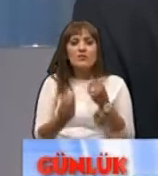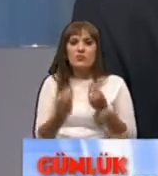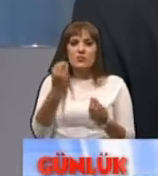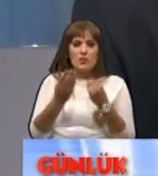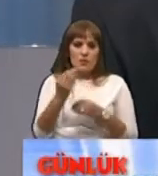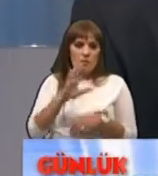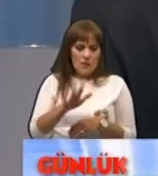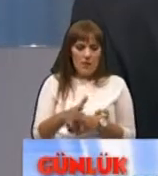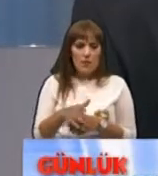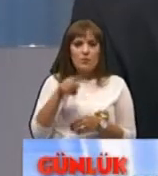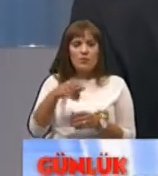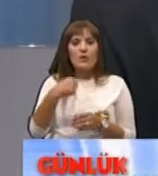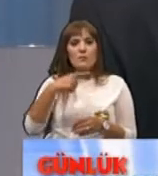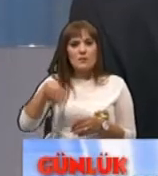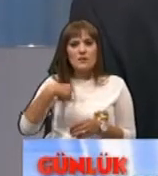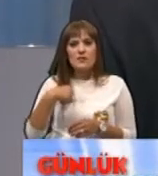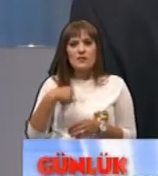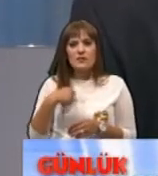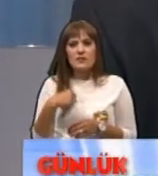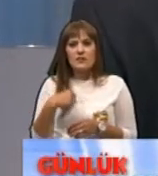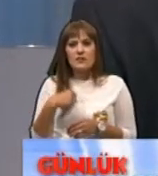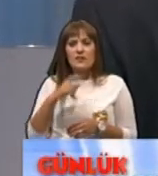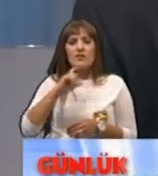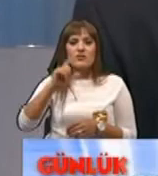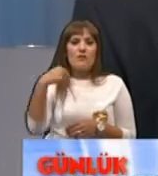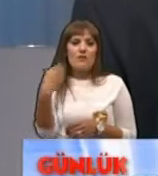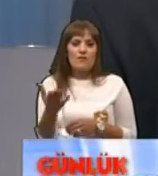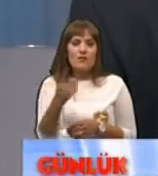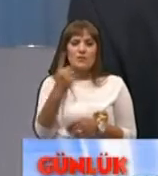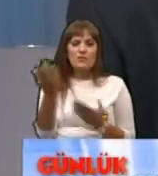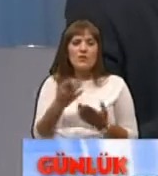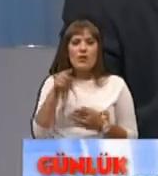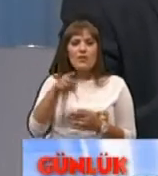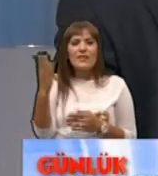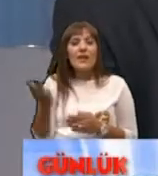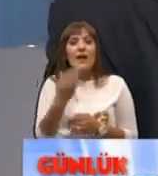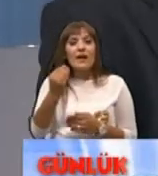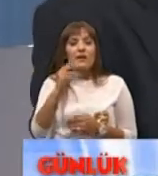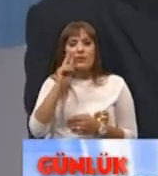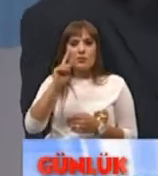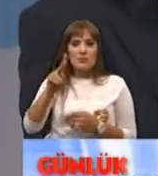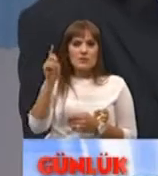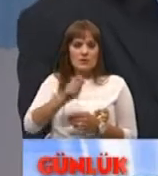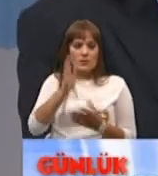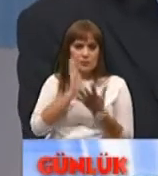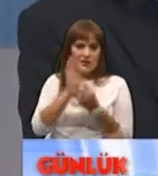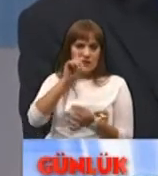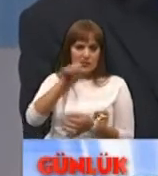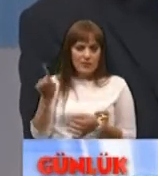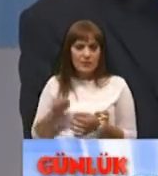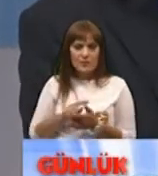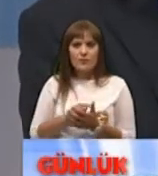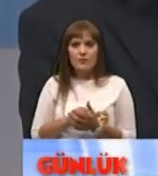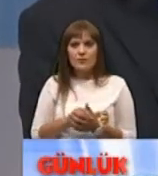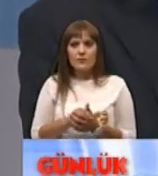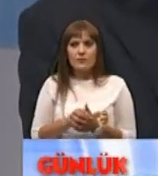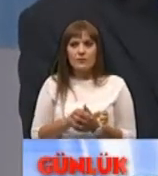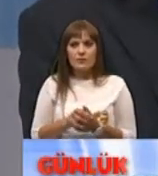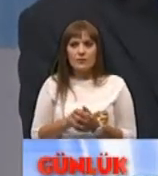çıkabilir. Buna biz cevap veriyoruz bir şekilde. Ona daha iyi görünmesini sağlıyoruz kişiye.